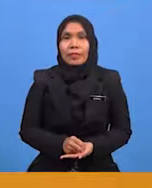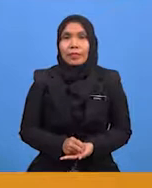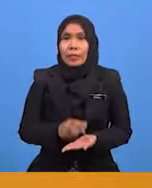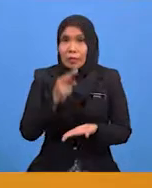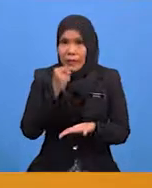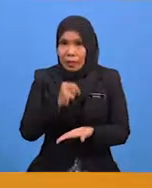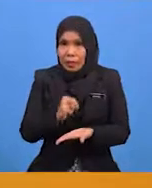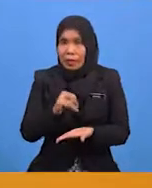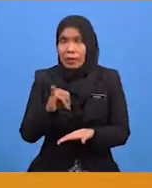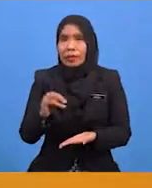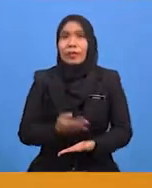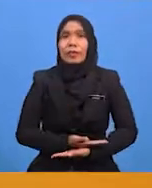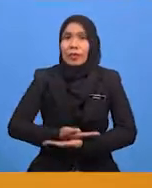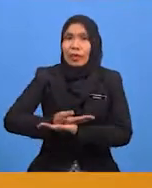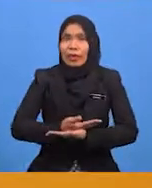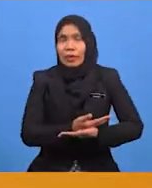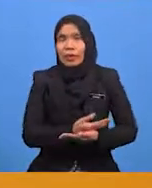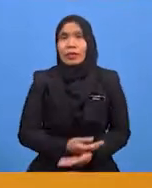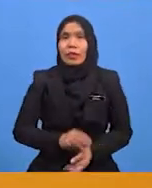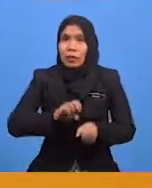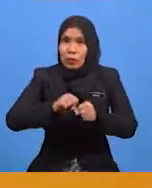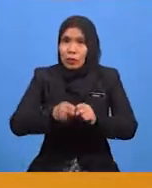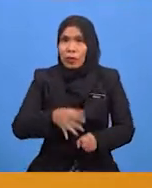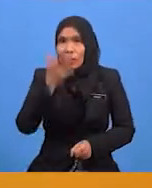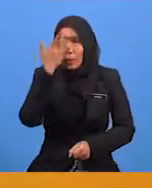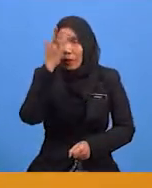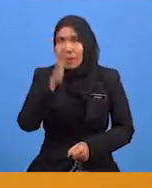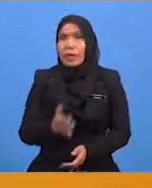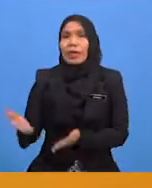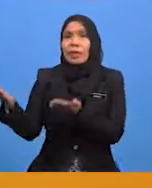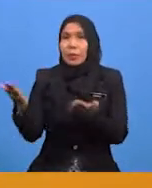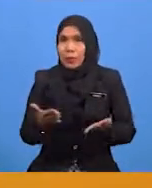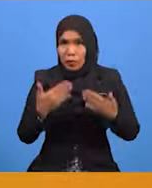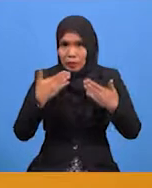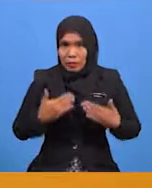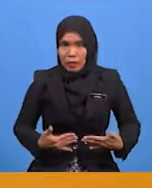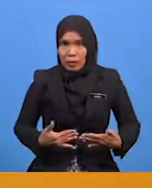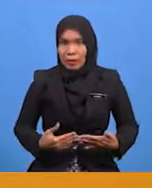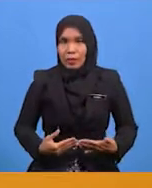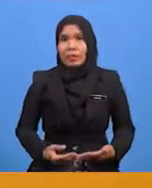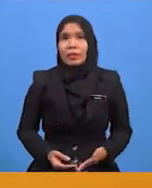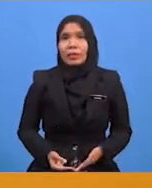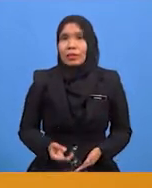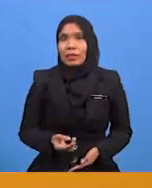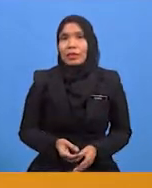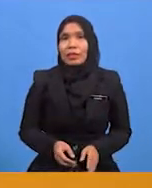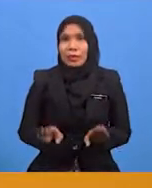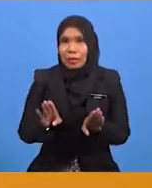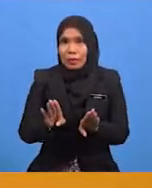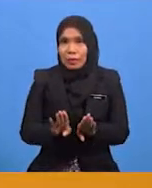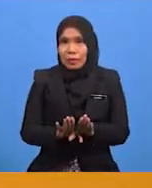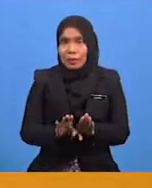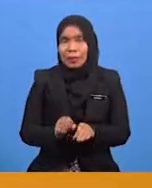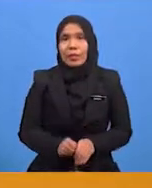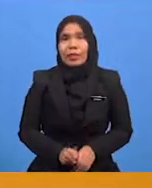agar pandai membawa diri dalam mengharungi kehidupan sebagai mahasiswa